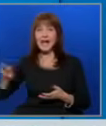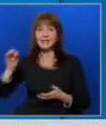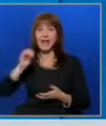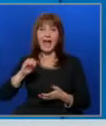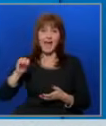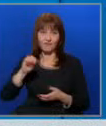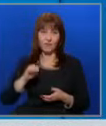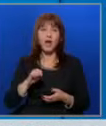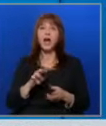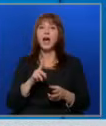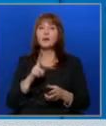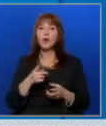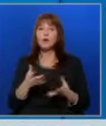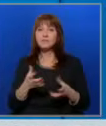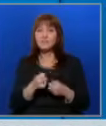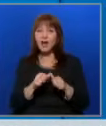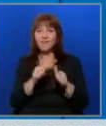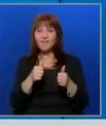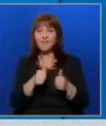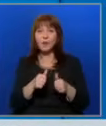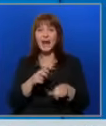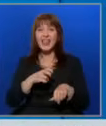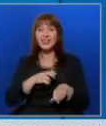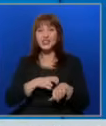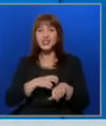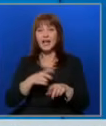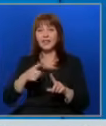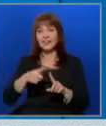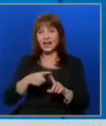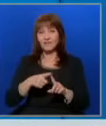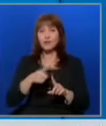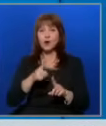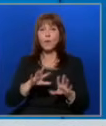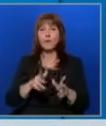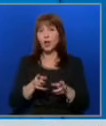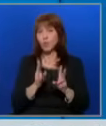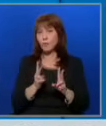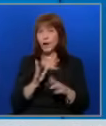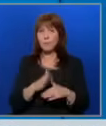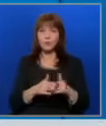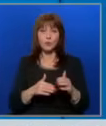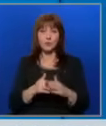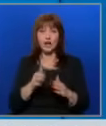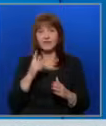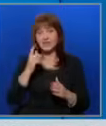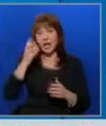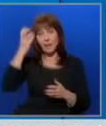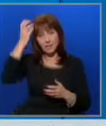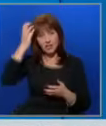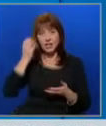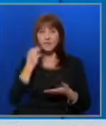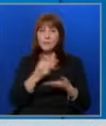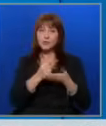пазари. Асен Василев откри форума Digital Trends. Василев определи като нормална подготовката на държавния бюджет за до година